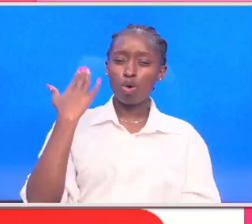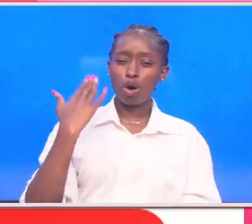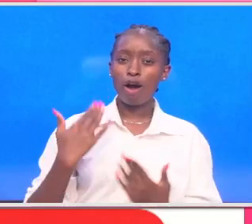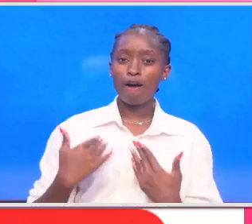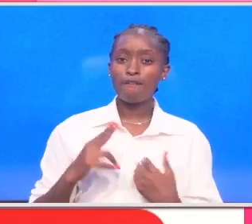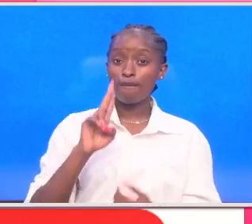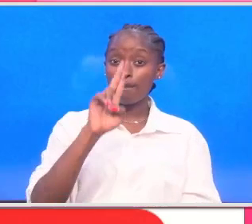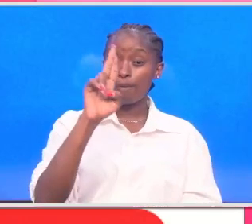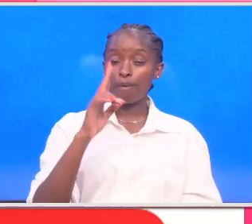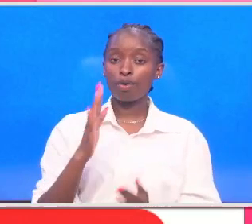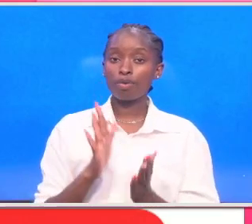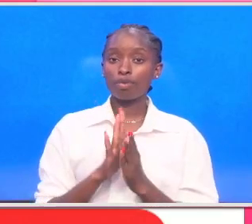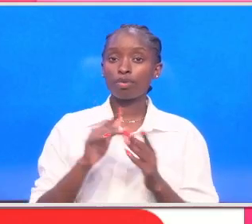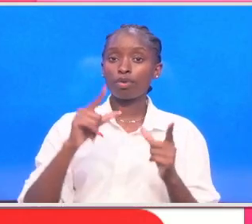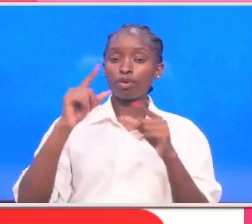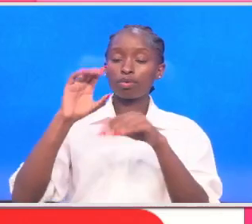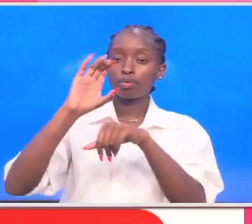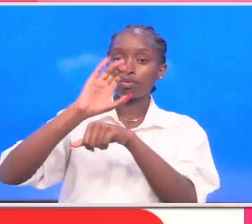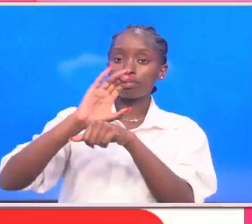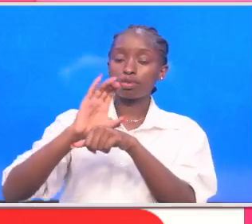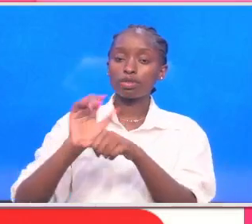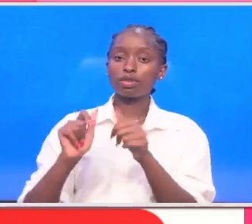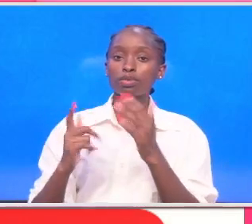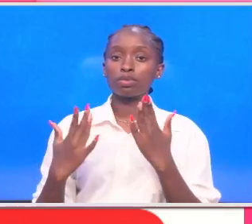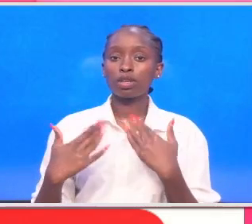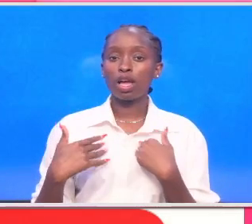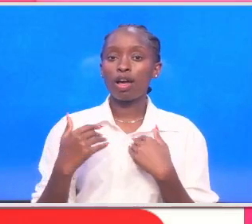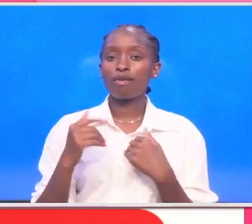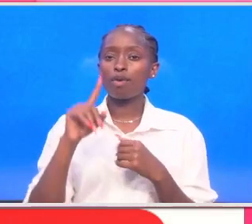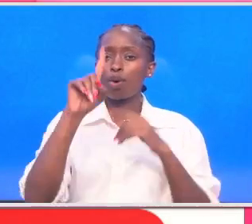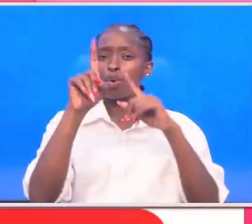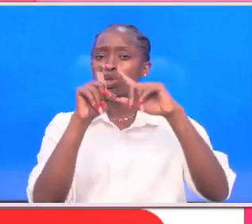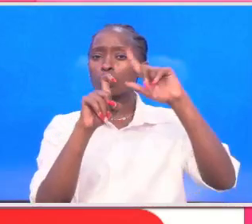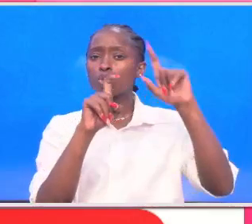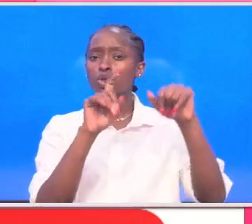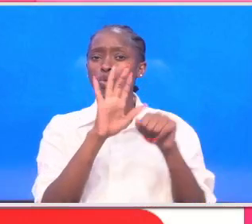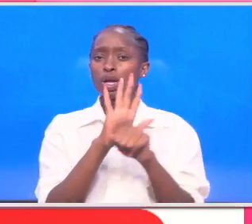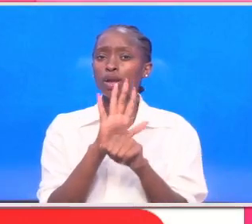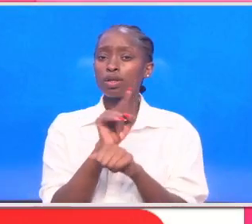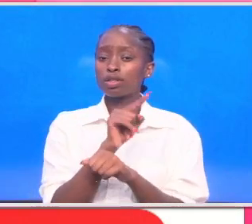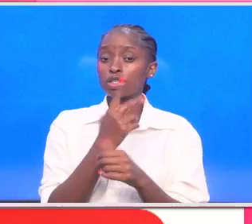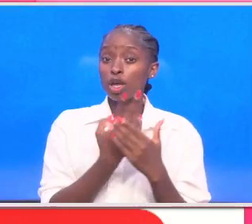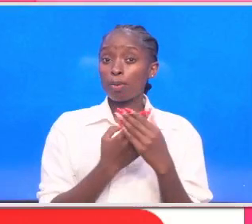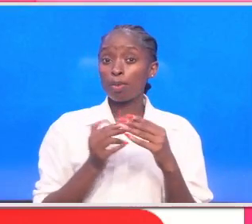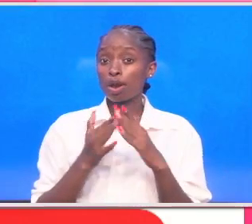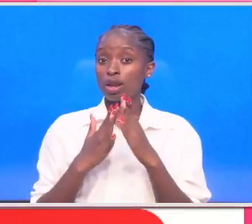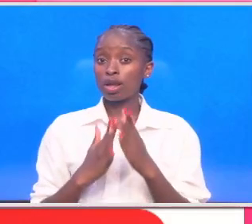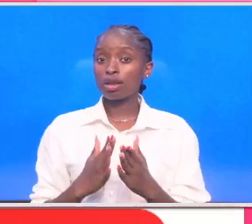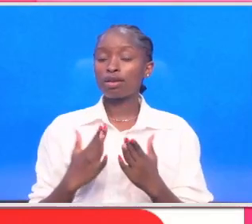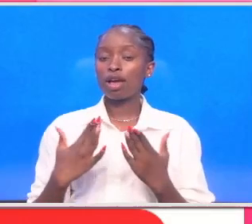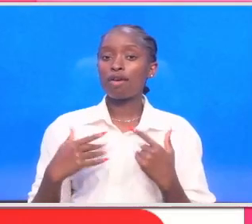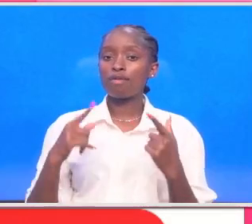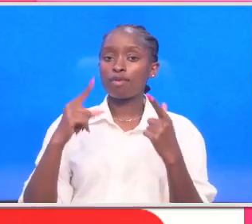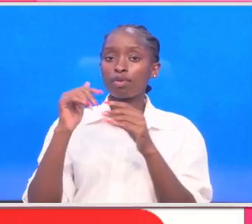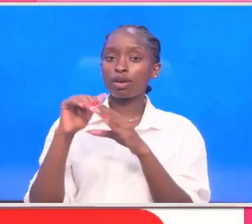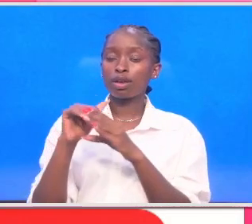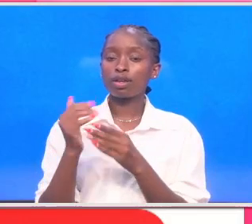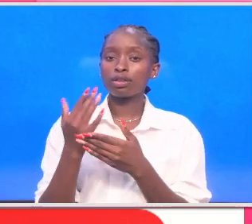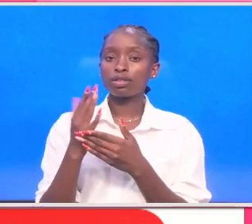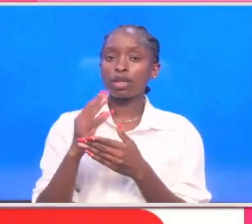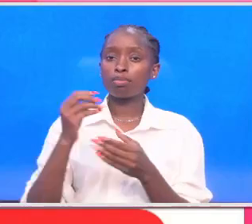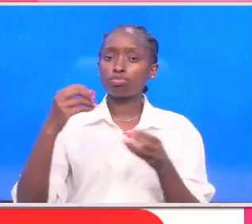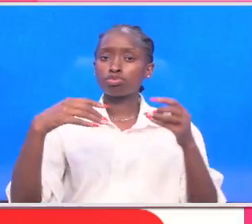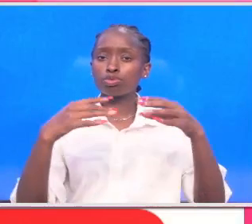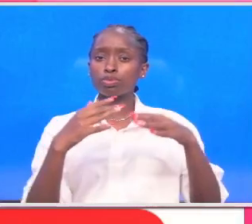kwa ibada ya kanisa katika ziara iliyozua maswali mengi. Viongozi hawa wawili walihudhuria harambee ya kuchangisha pesa katika kanisa la Full Gospel